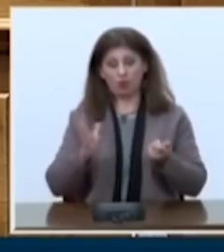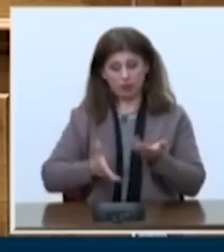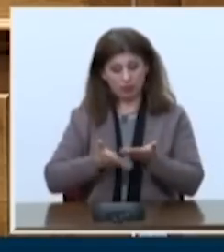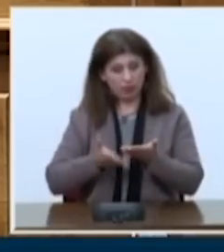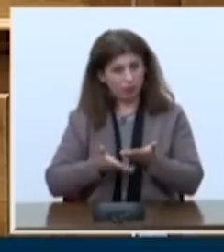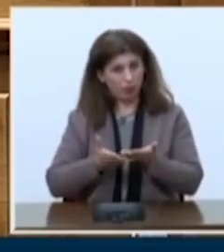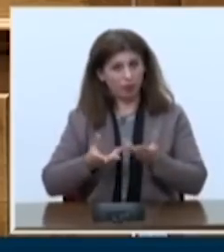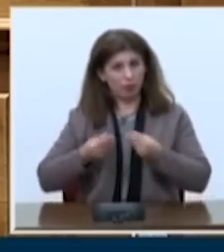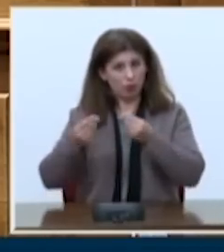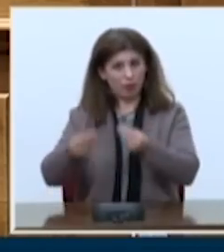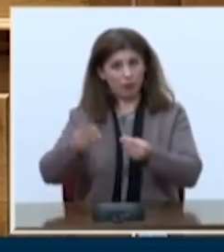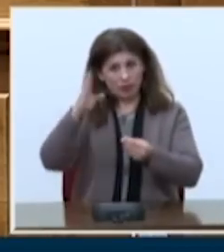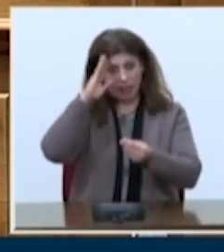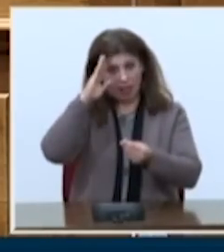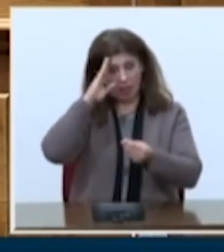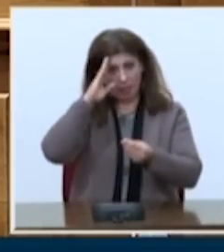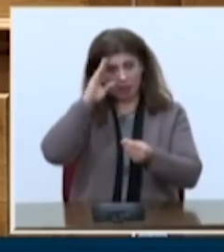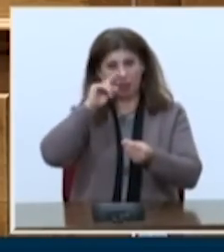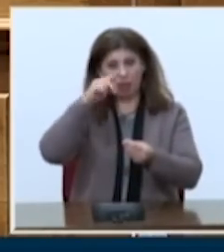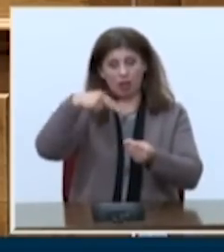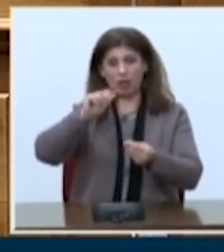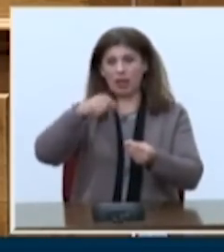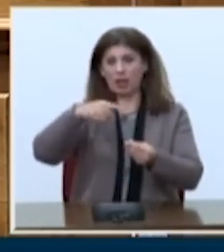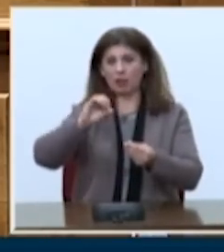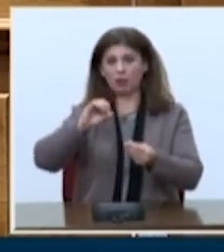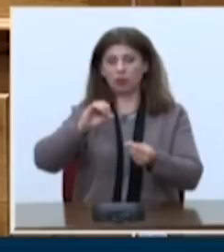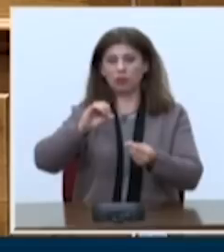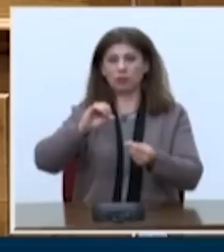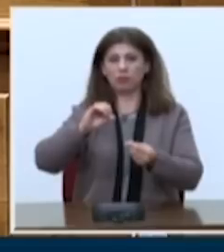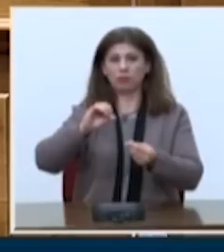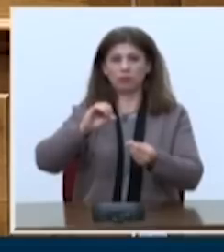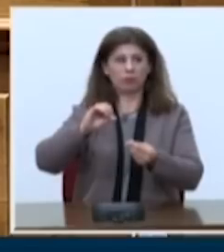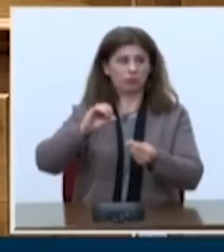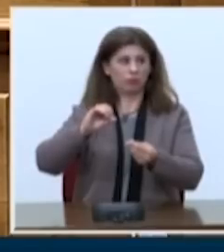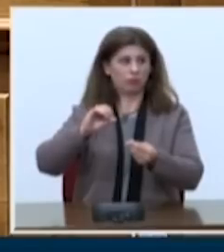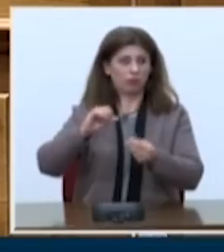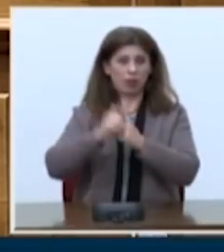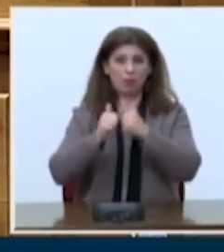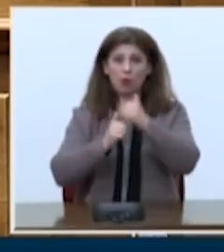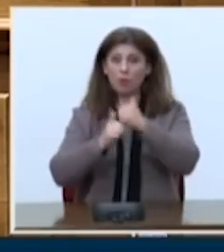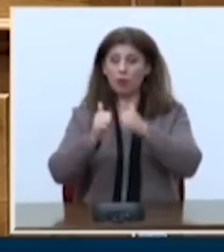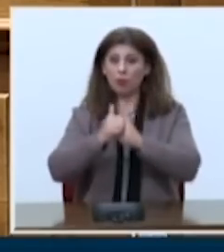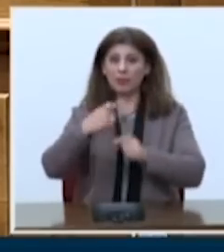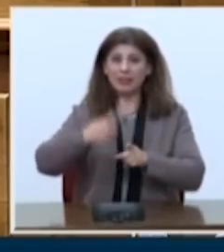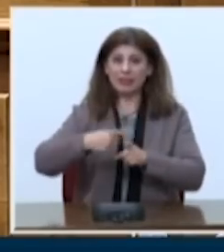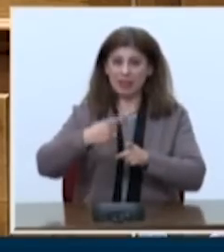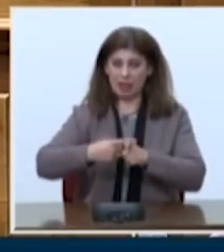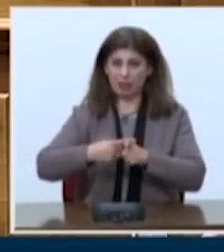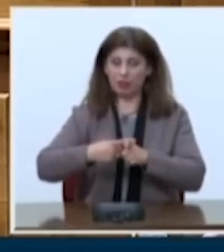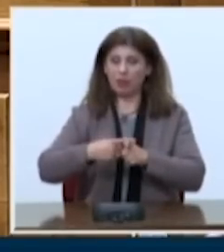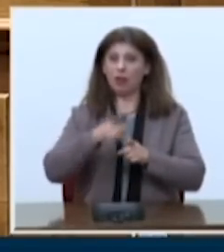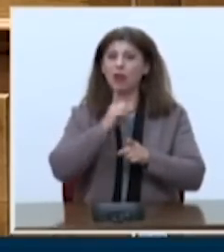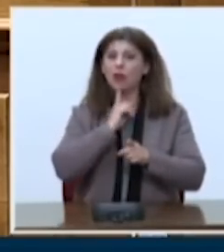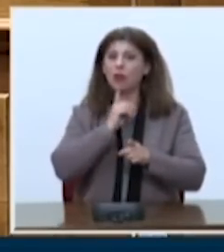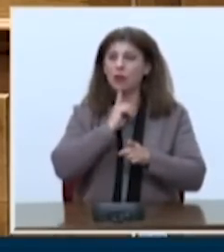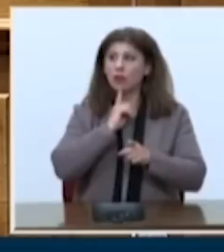παρήχαν στις αμερικανοατοικές δυνάμεις μια σειρά από υποδομές τους στην Ελλάδα, όπως ήταν τότε η βάση